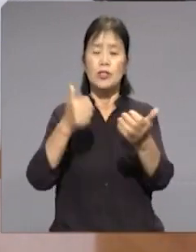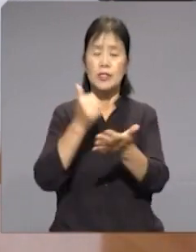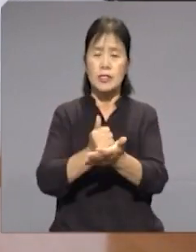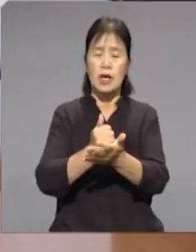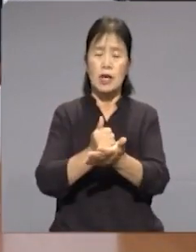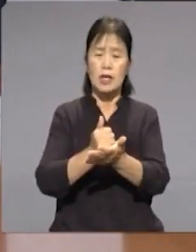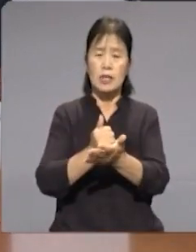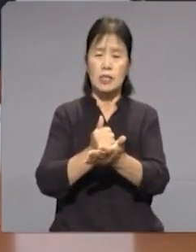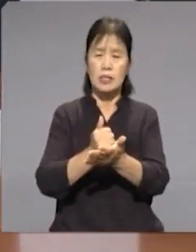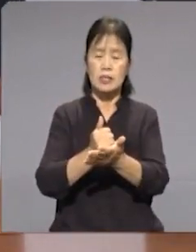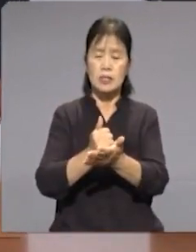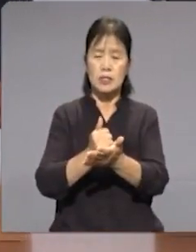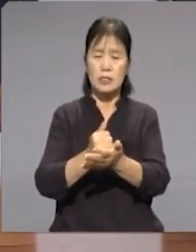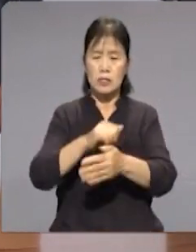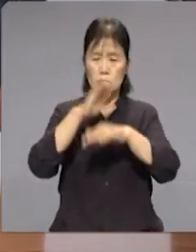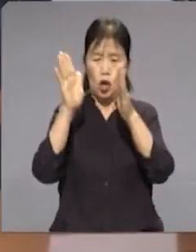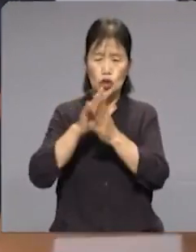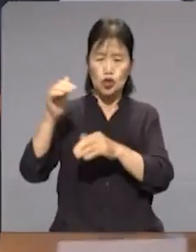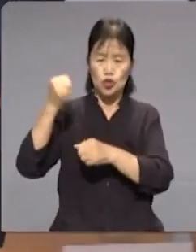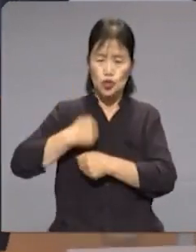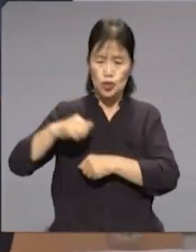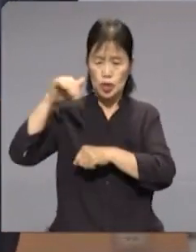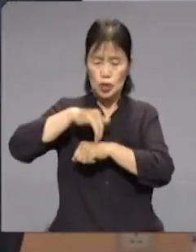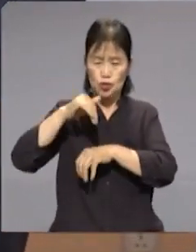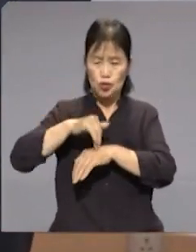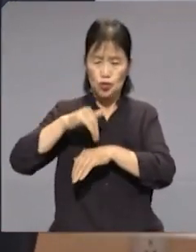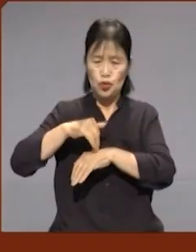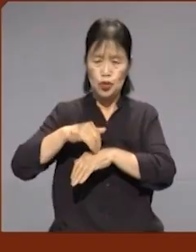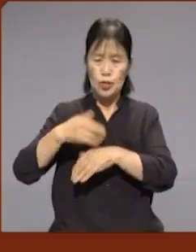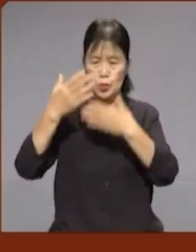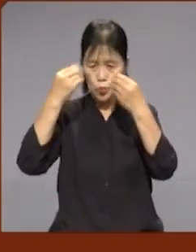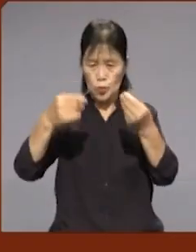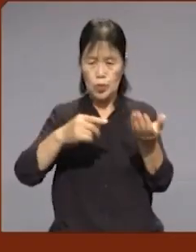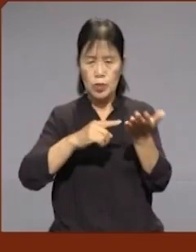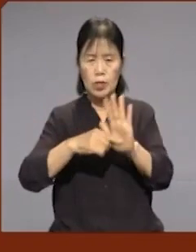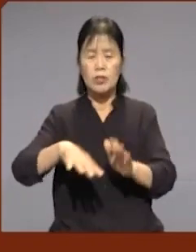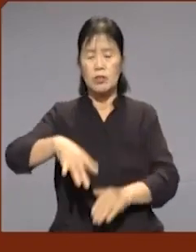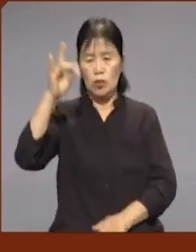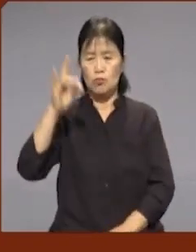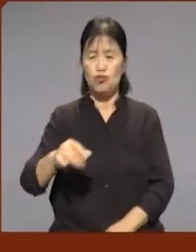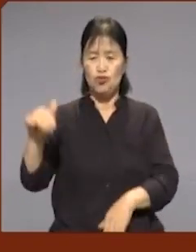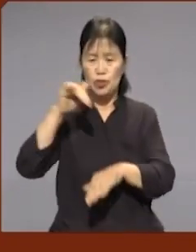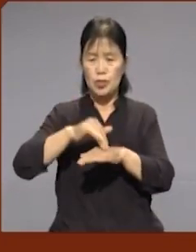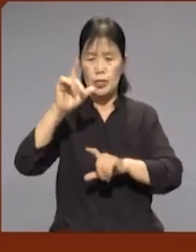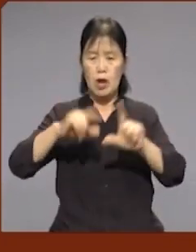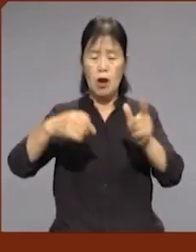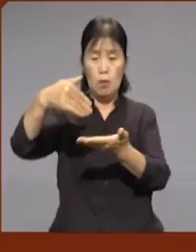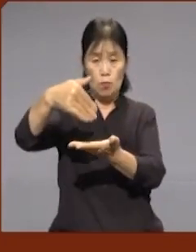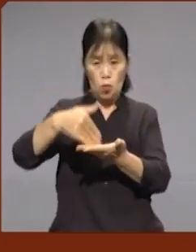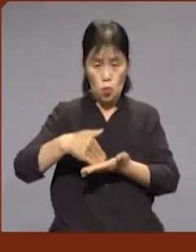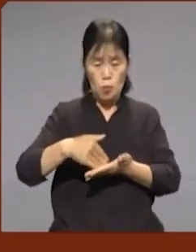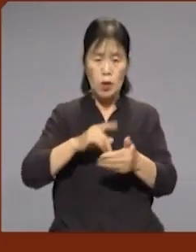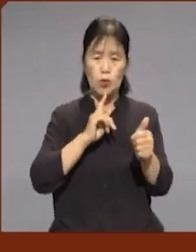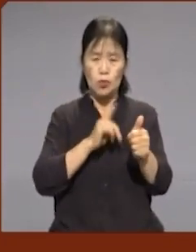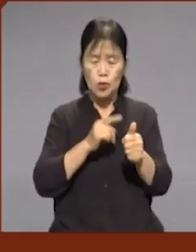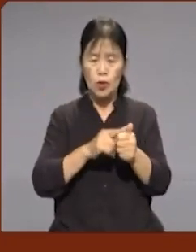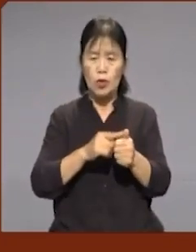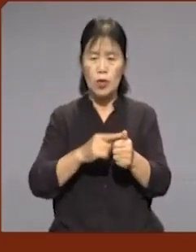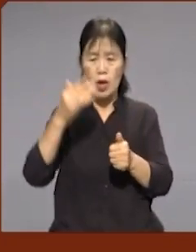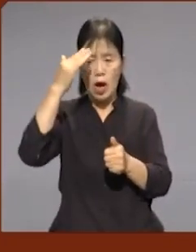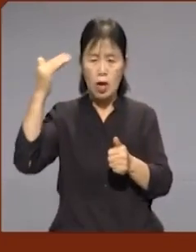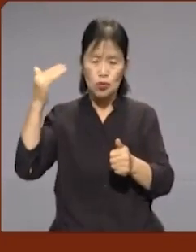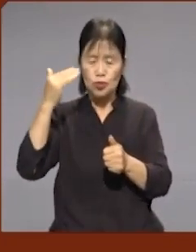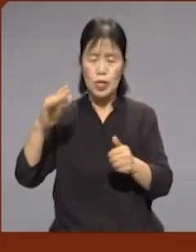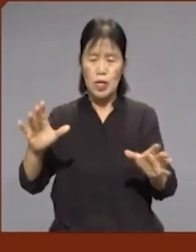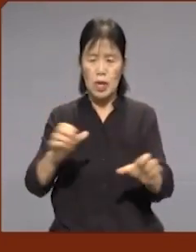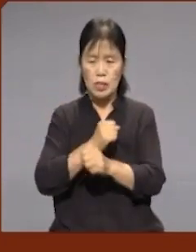뒤 전군 지휘 훈련이 공개된 건 이번이 처음입니다. 훈련 상황을 보고받은 김정은 위원장은 우리 측의